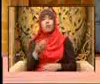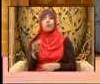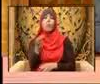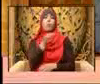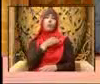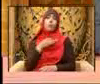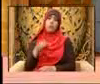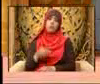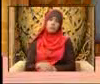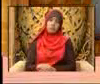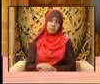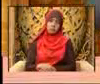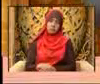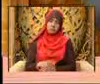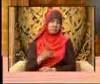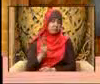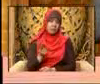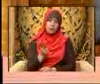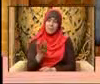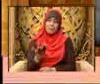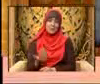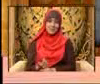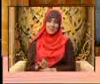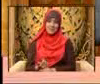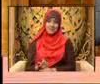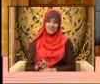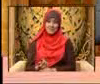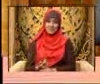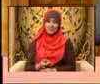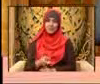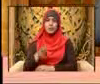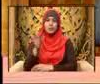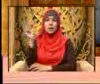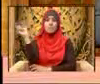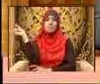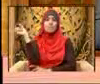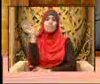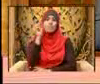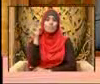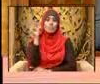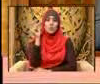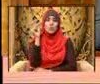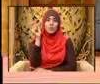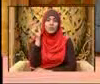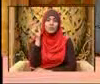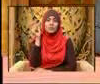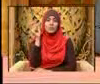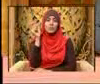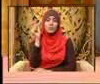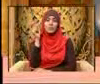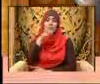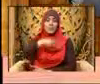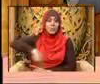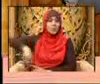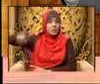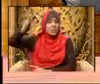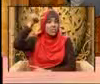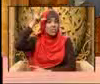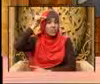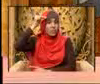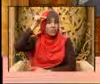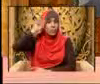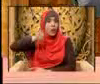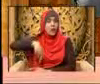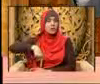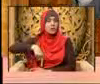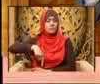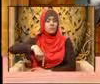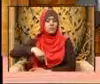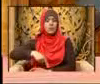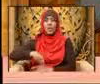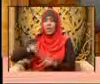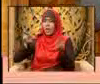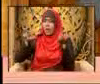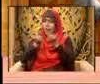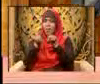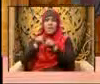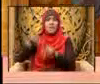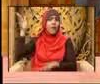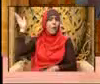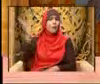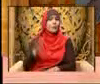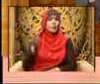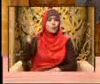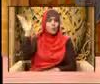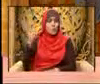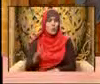قوت يومه. ولذلك المؤمن يا أيها الإخوة والأحبة، هؤلاء الأنبياء والرسل عليهم الصلاة